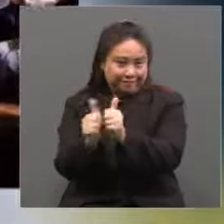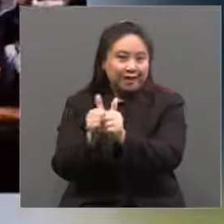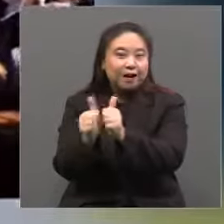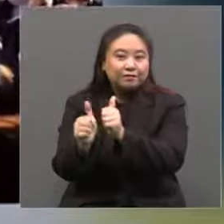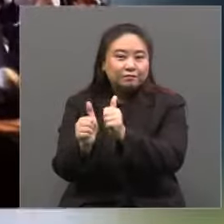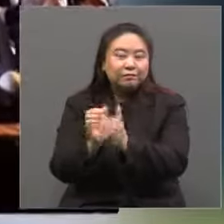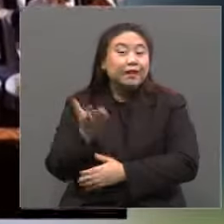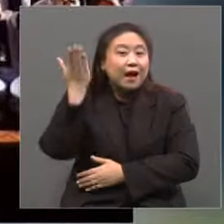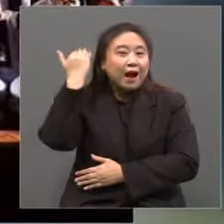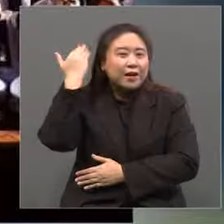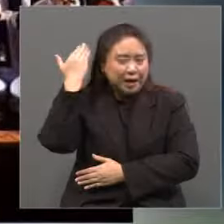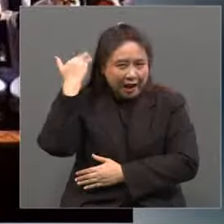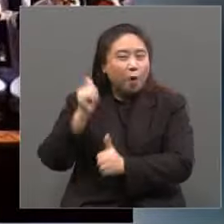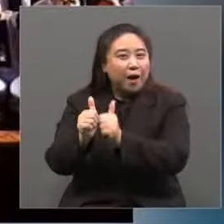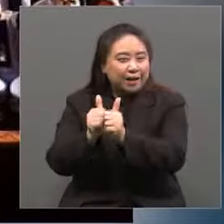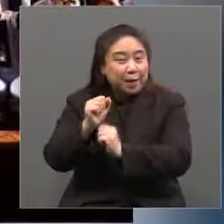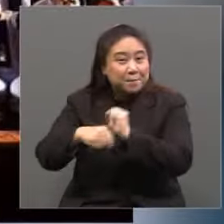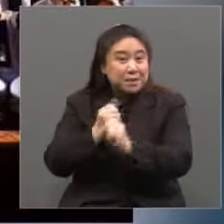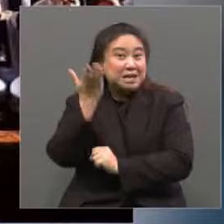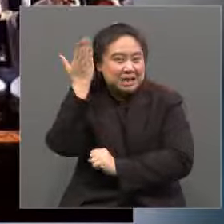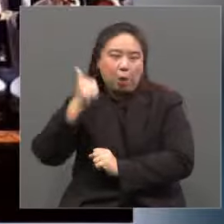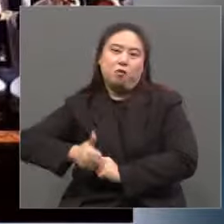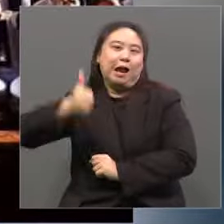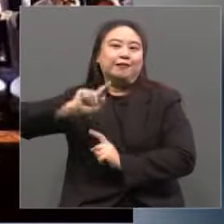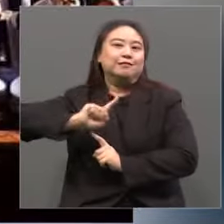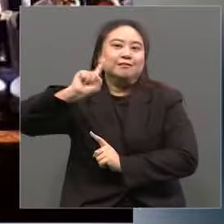หลังจากคว้าแชมป์ในรายการนี้มาเมื่อปีที่ผ่านมา